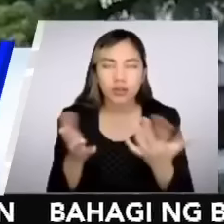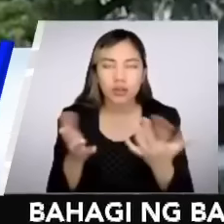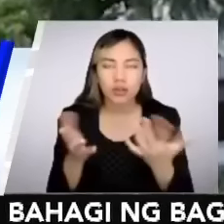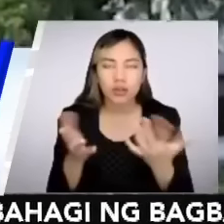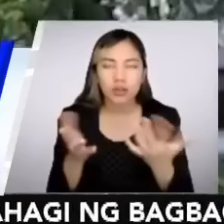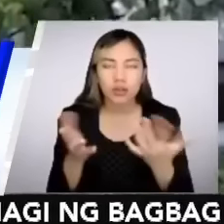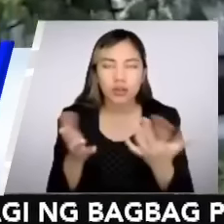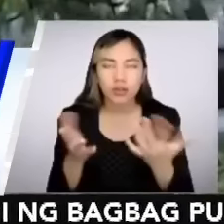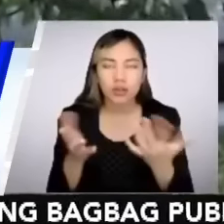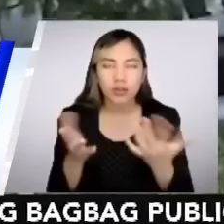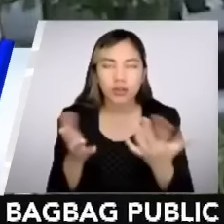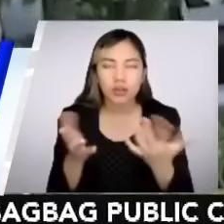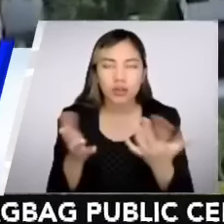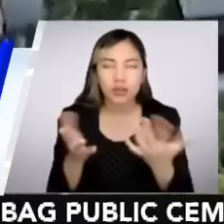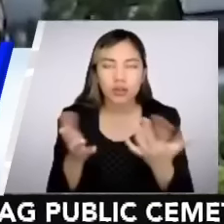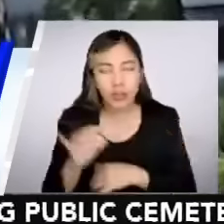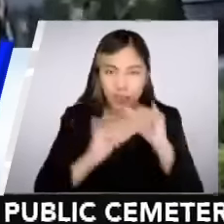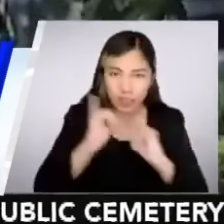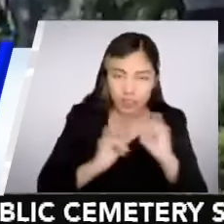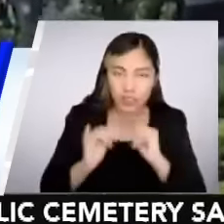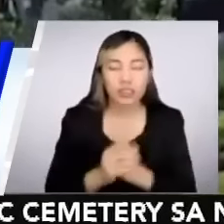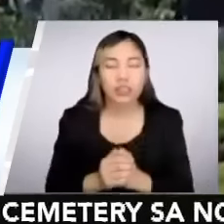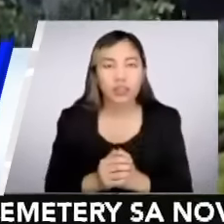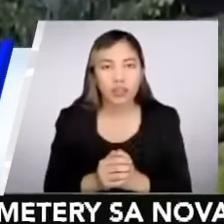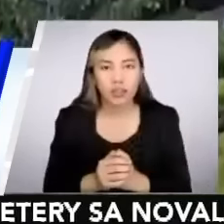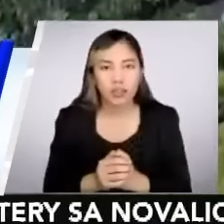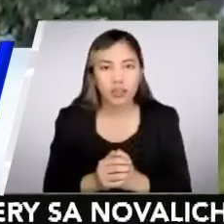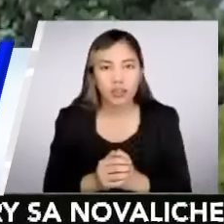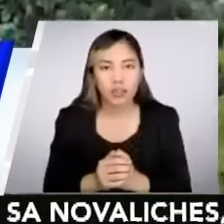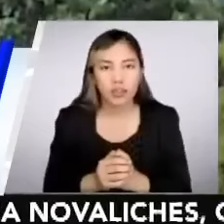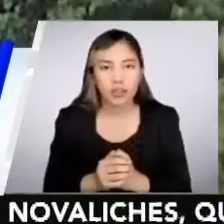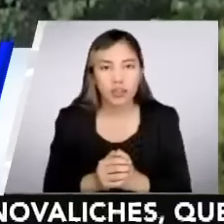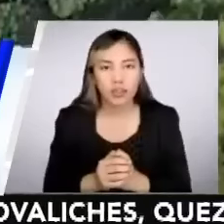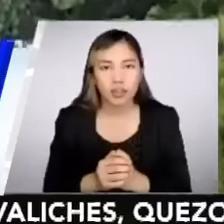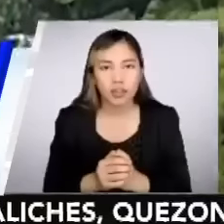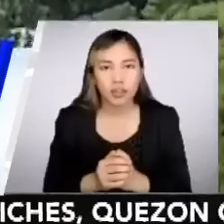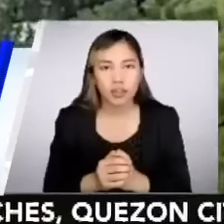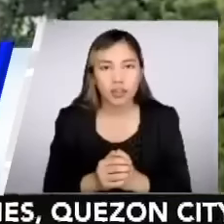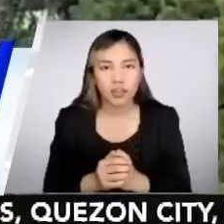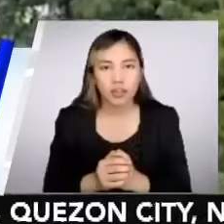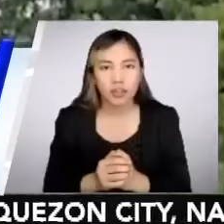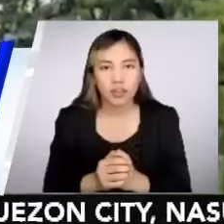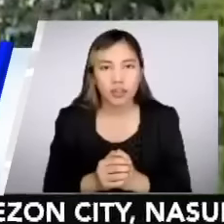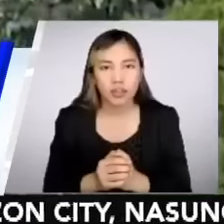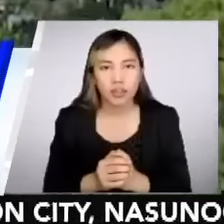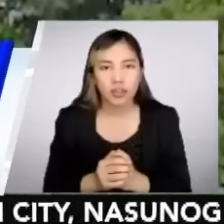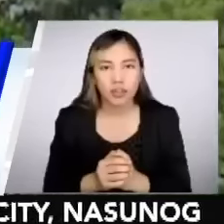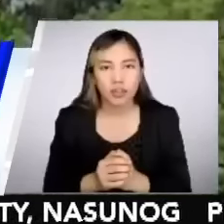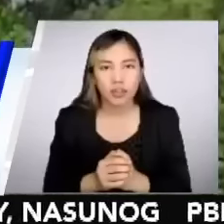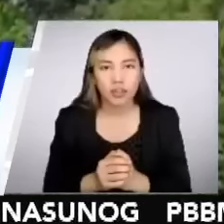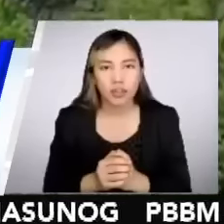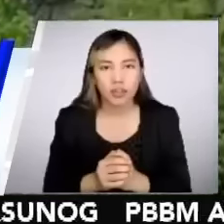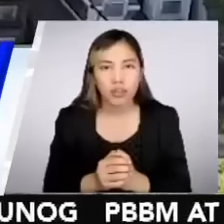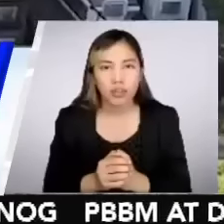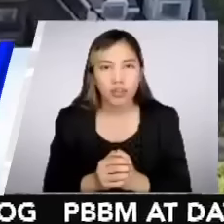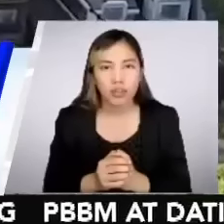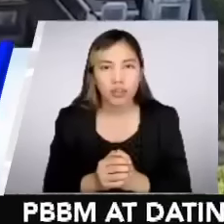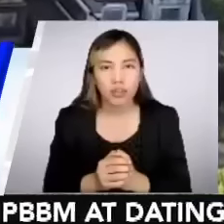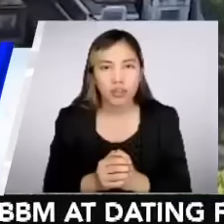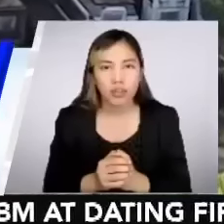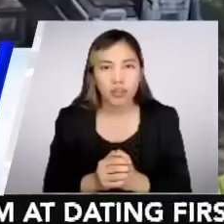ang pagpapasok ng mga may ingay na patugtog, bawal din dito sa sementeryo. At hindi rin pinapayagan